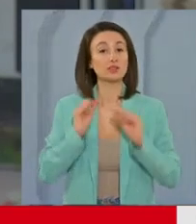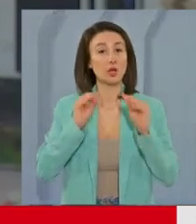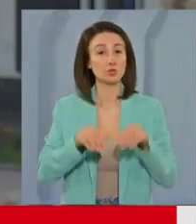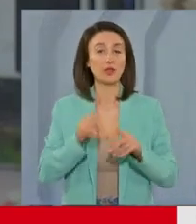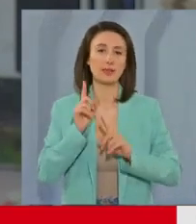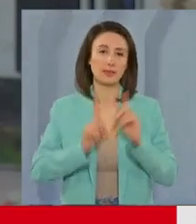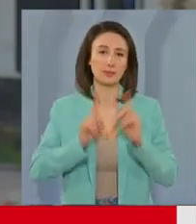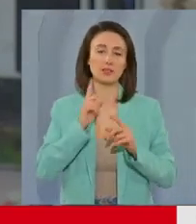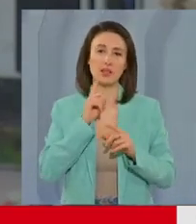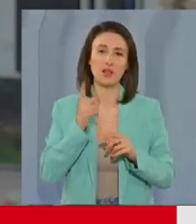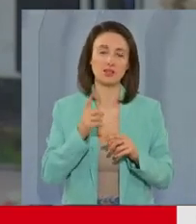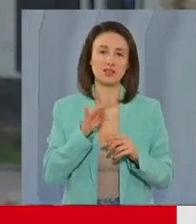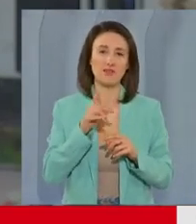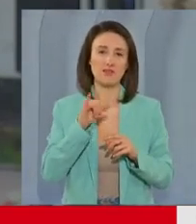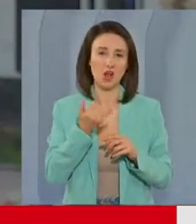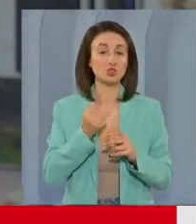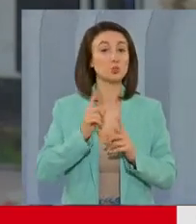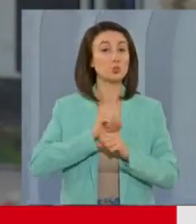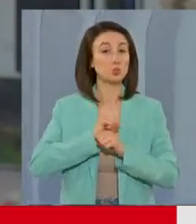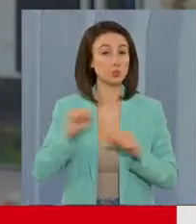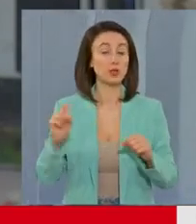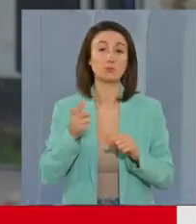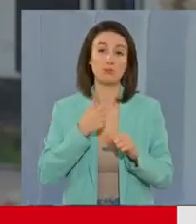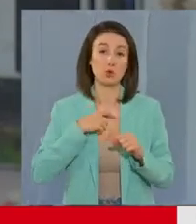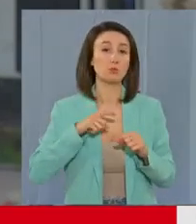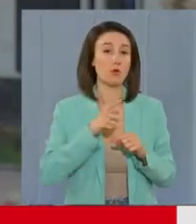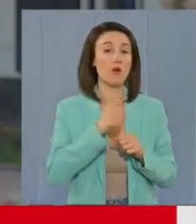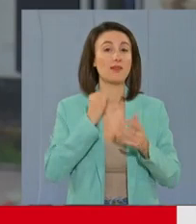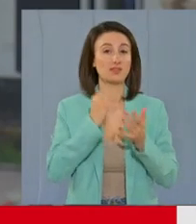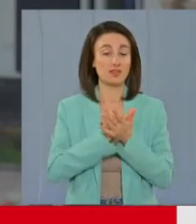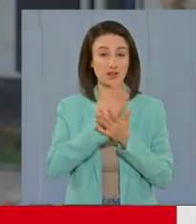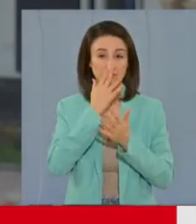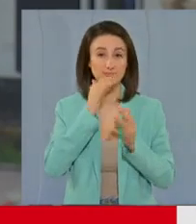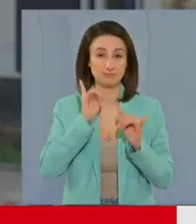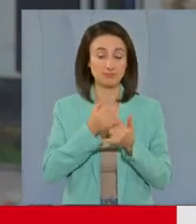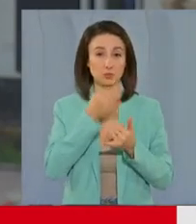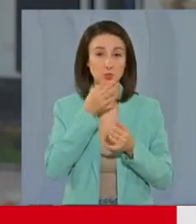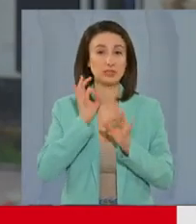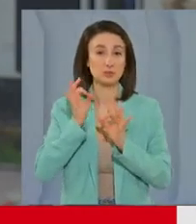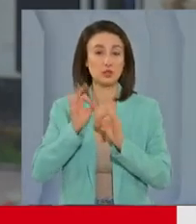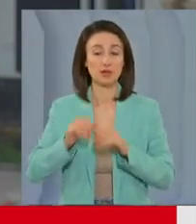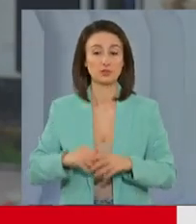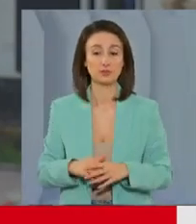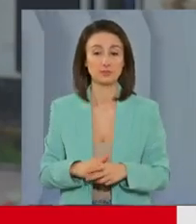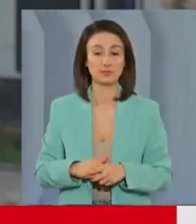la dependență sevrajul este atât de puternic încât pot fi provocate adevărate tragedii susțin